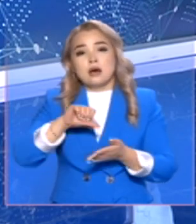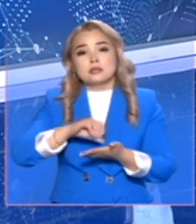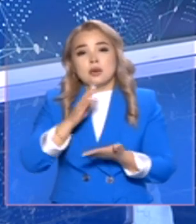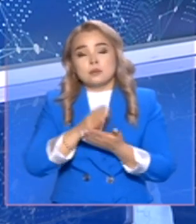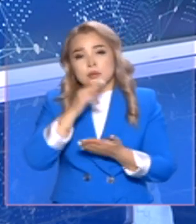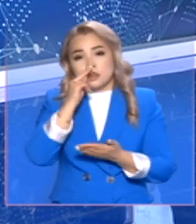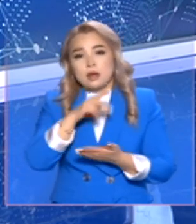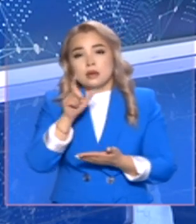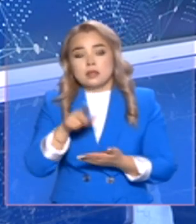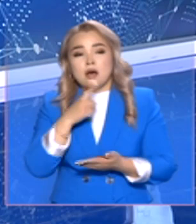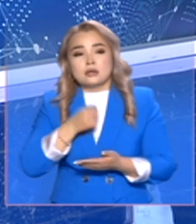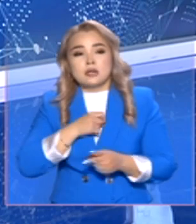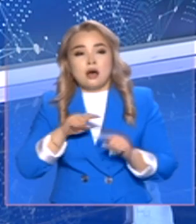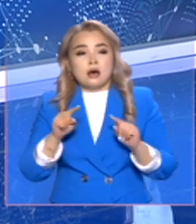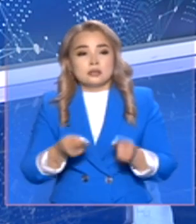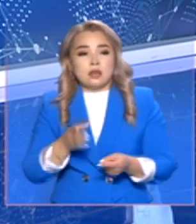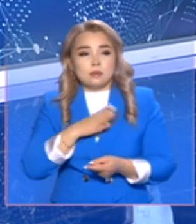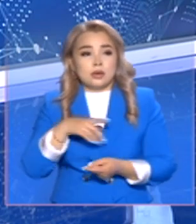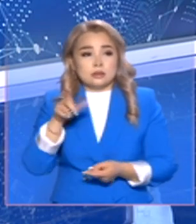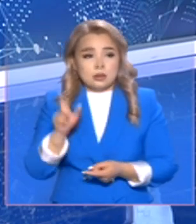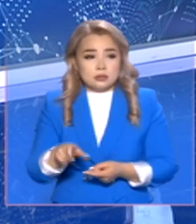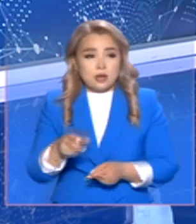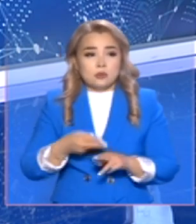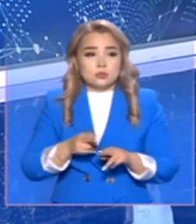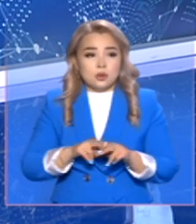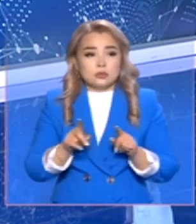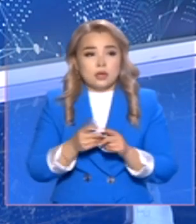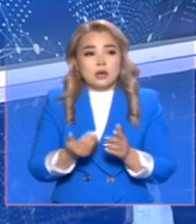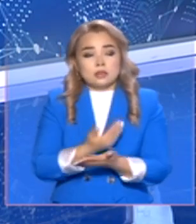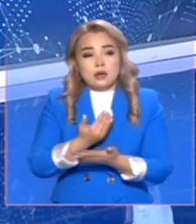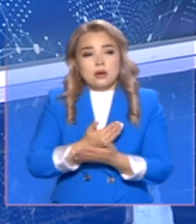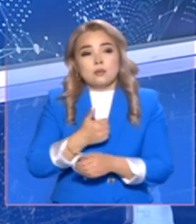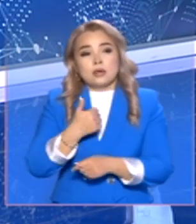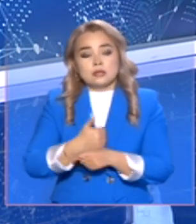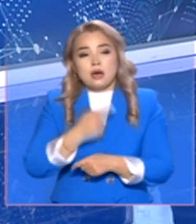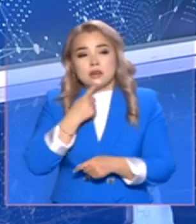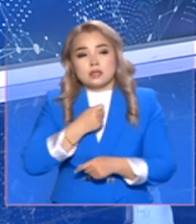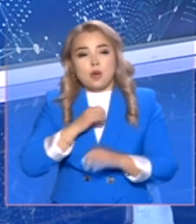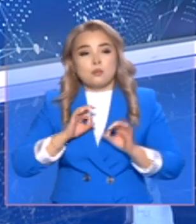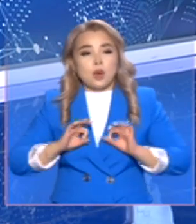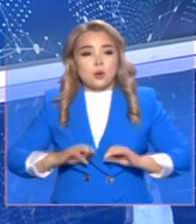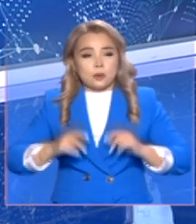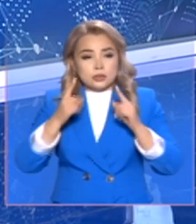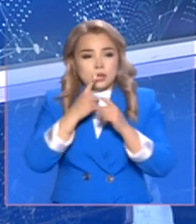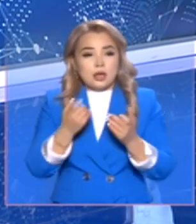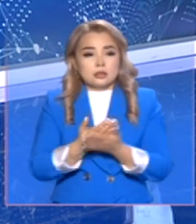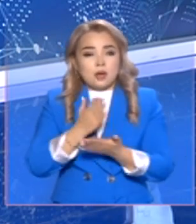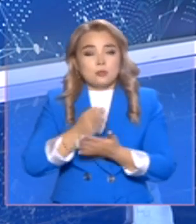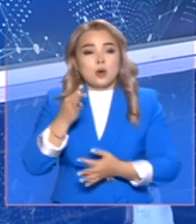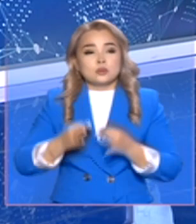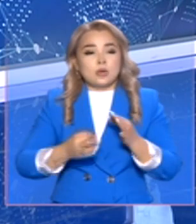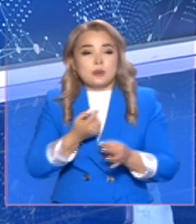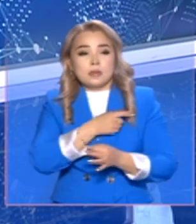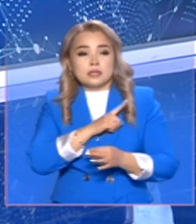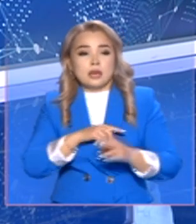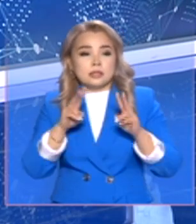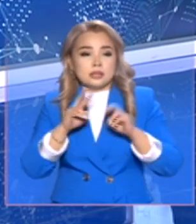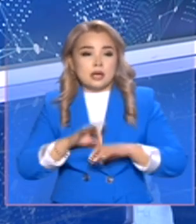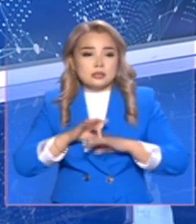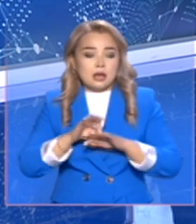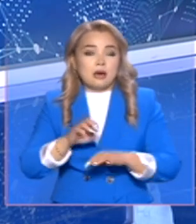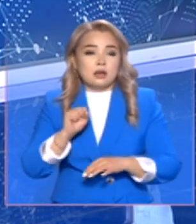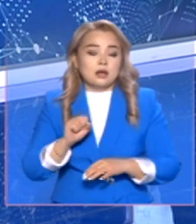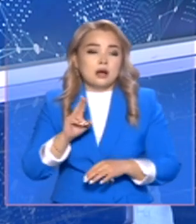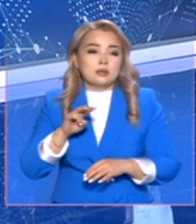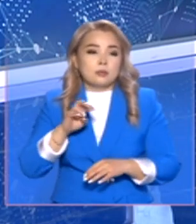деген күдікпен сарбаз қамауға алынды. Бұл туралы бас әскери прокуратура мәлімдеді. Сот медициналық экспертиза